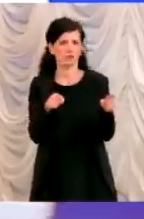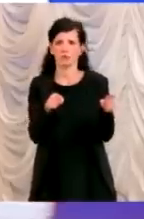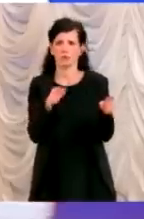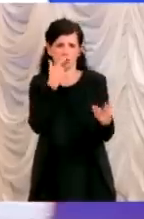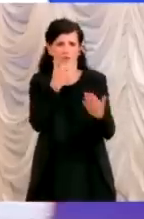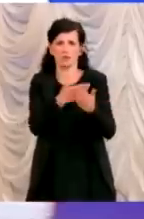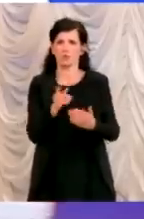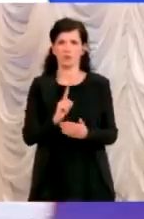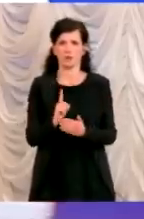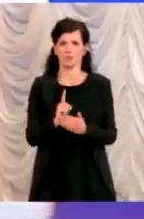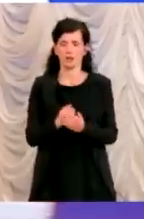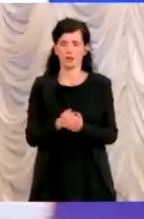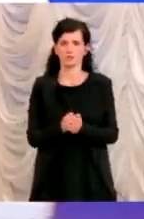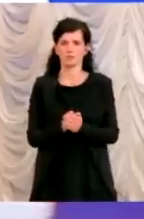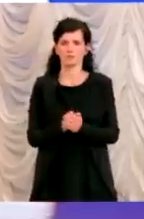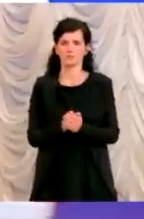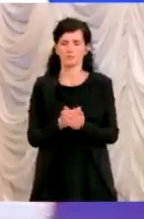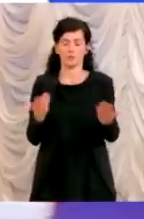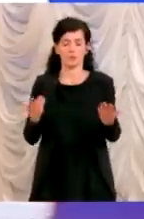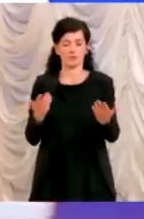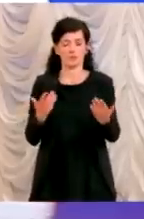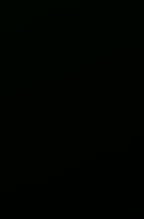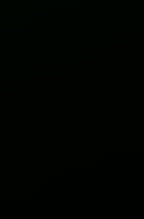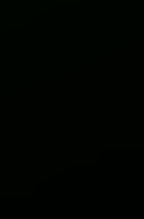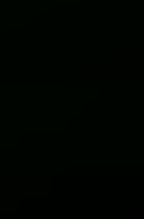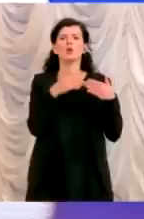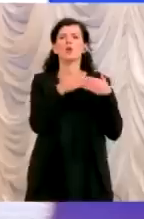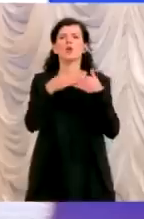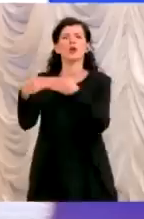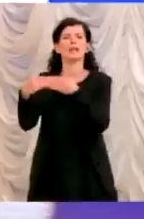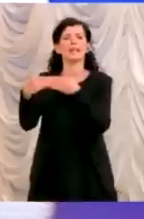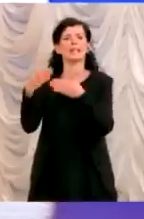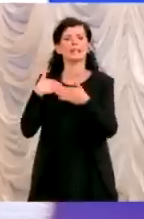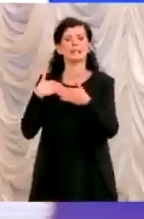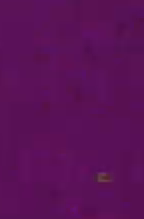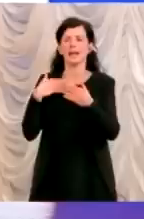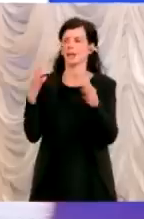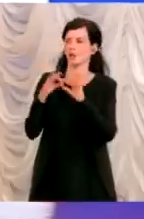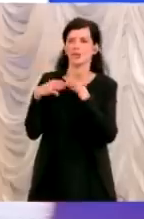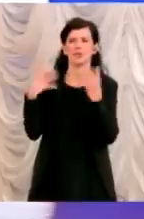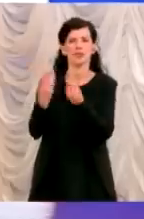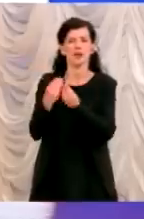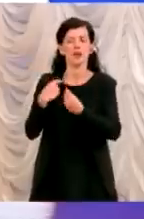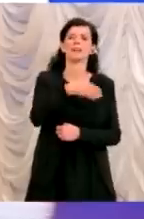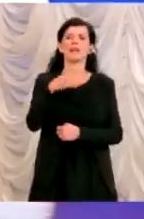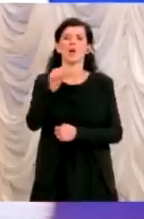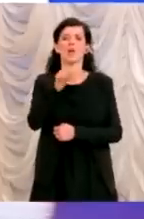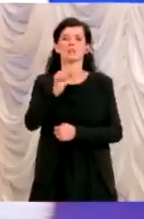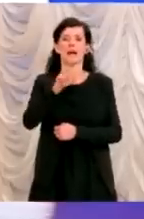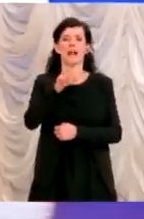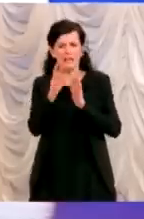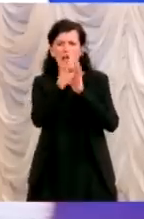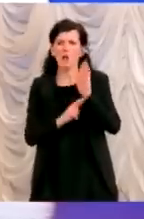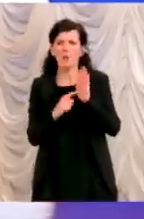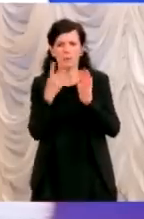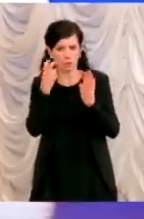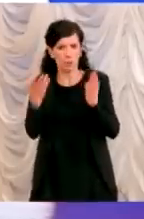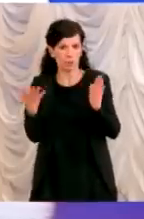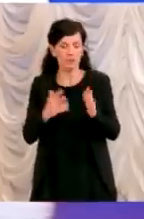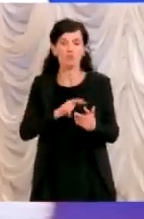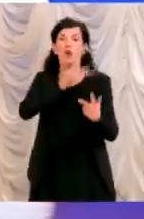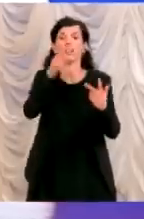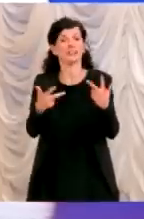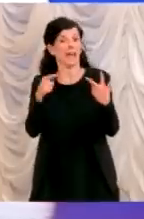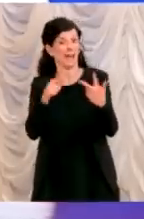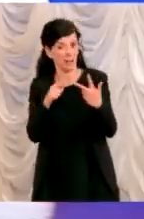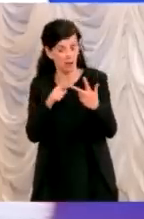Quindi sin dall'inizio, lo ricordo, l'Italia non ha bisogno di Giorgia Meloni. Terzo, e